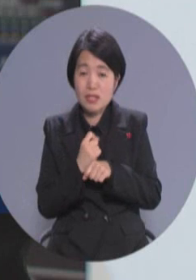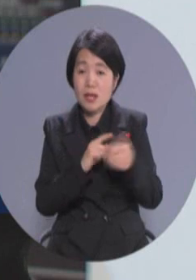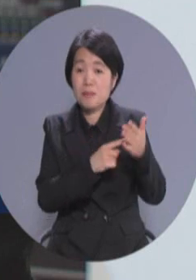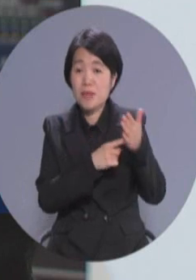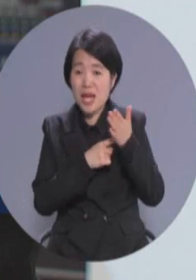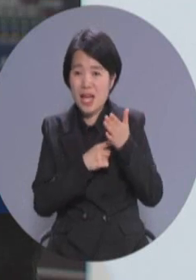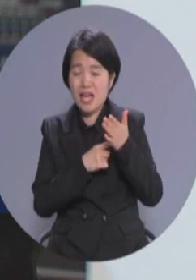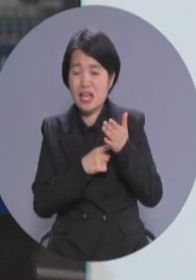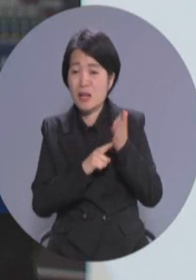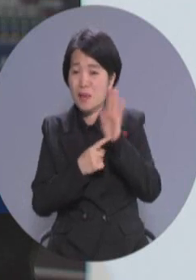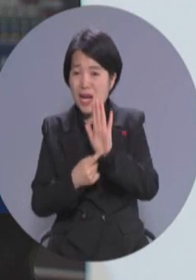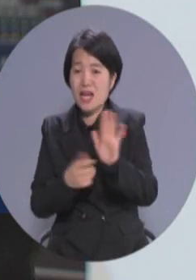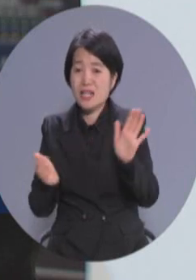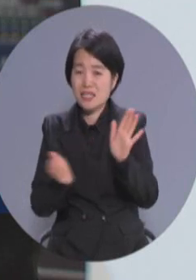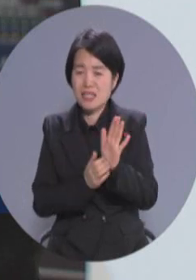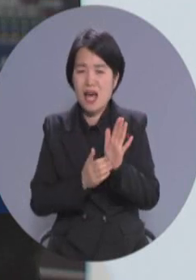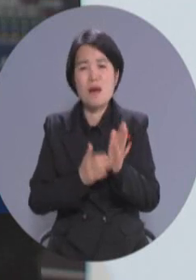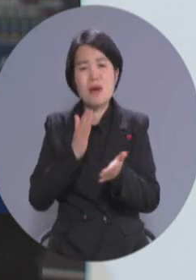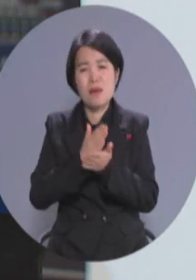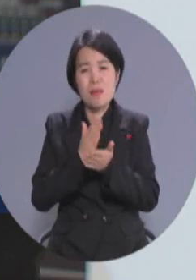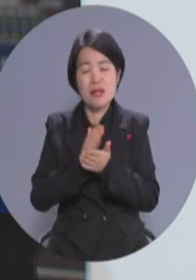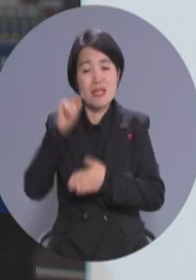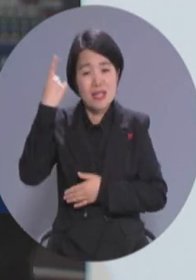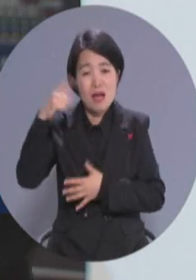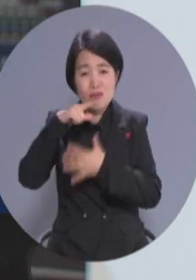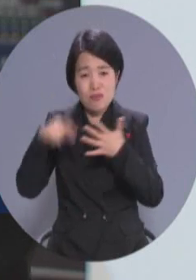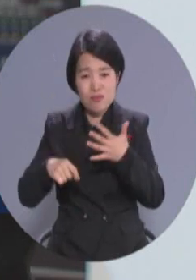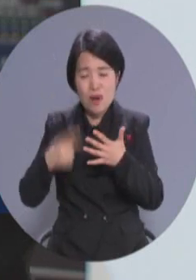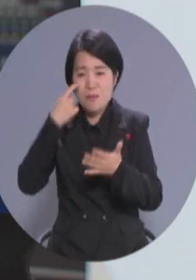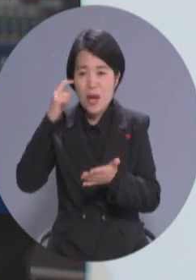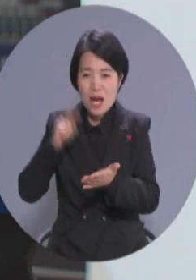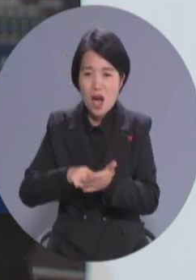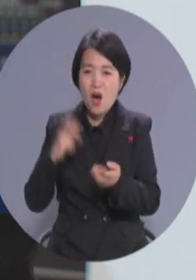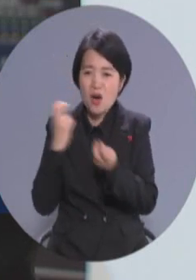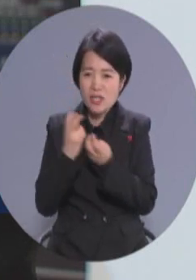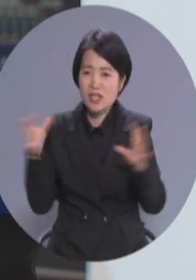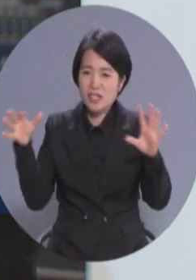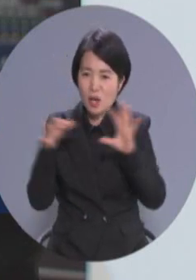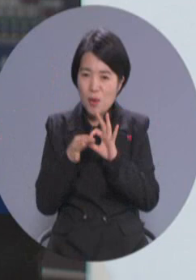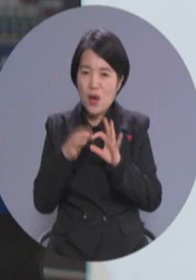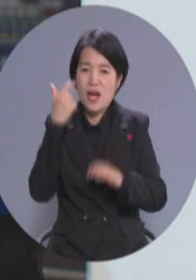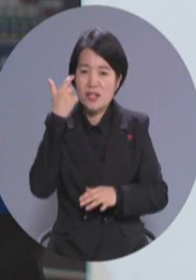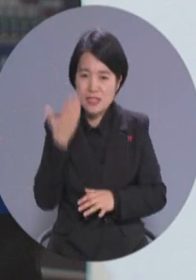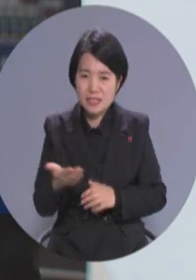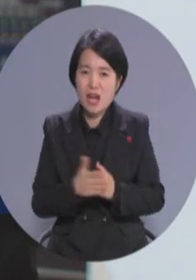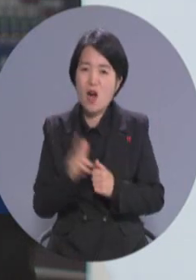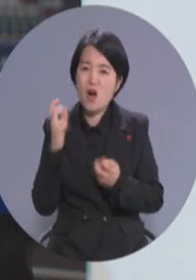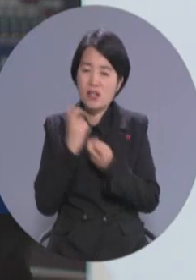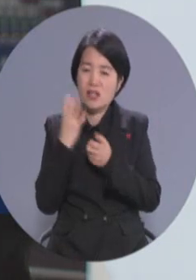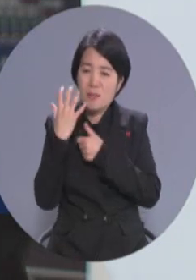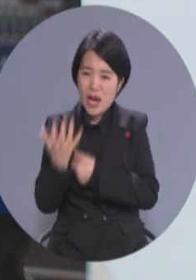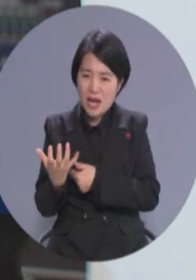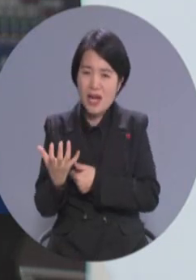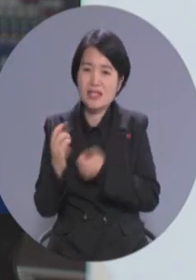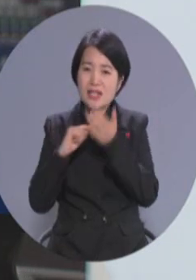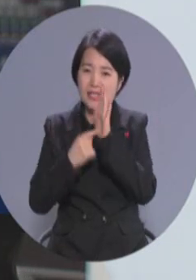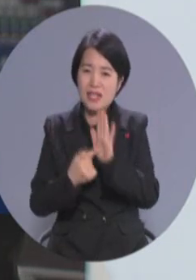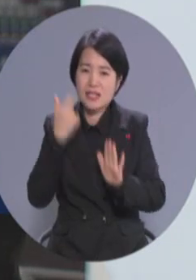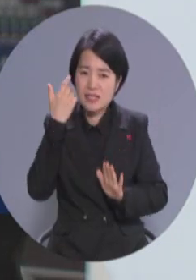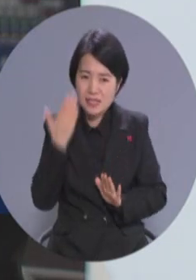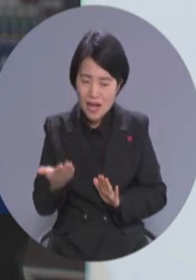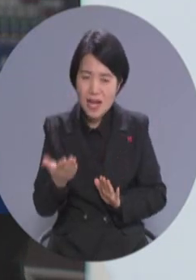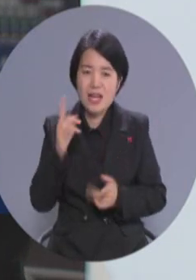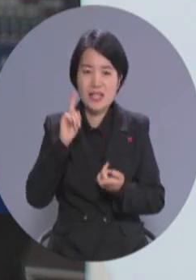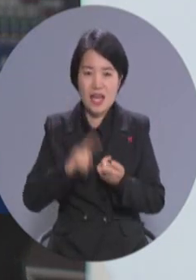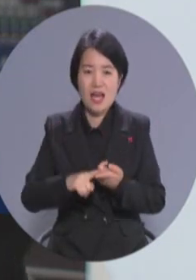것으로 끝나지 말고 뒤에 컨텐츠를 발굴해서 어떻게 녹일 것인가 이런 것들 어떻게 활용해서 함께 나아갈 것인가에